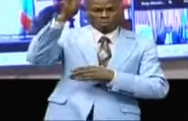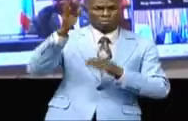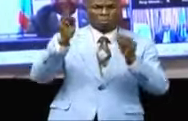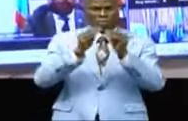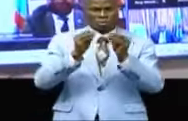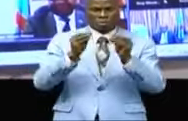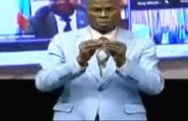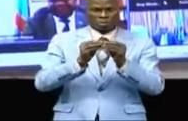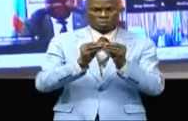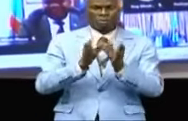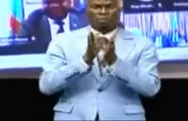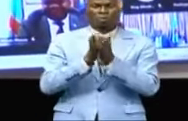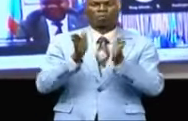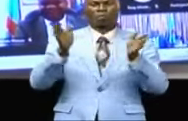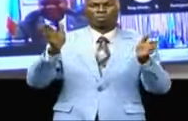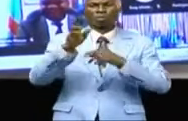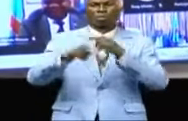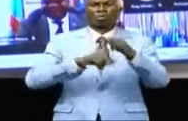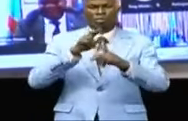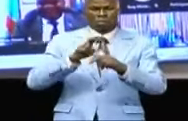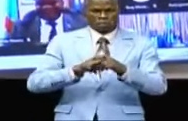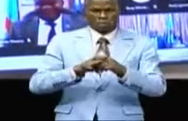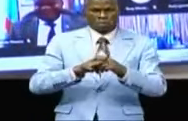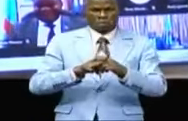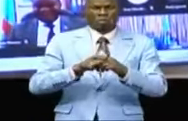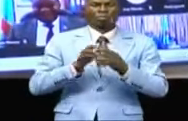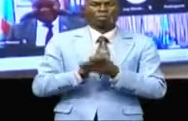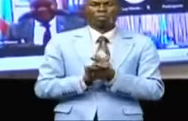session à l'Assemblée nationale.